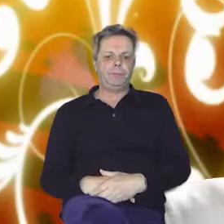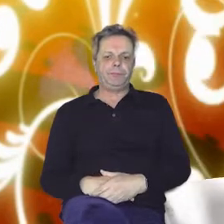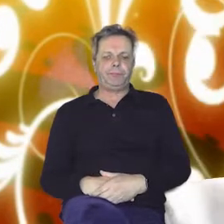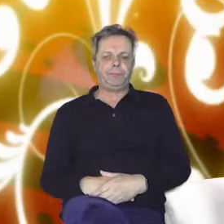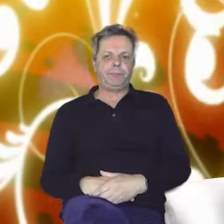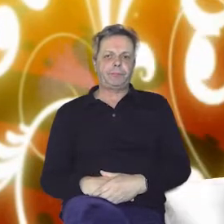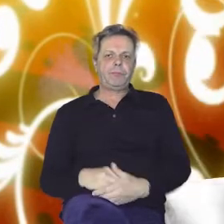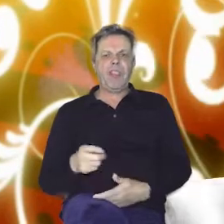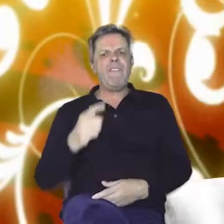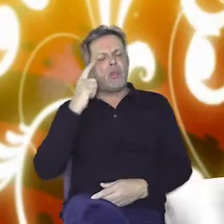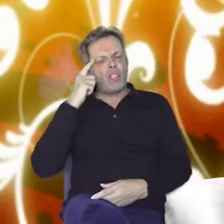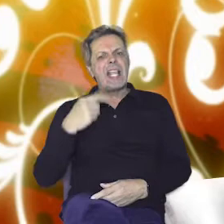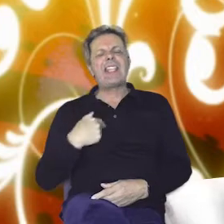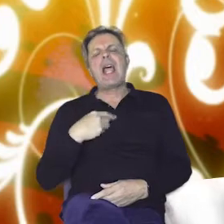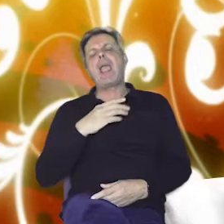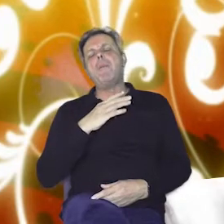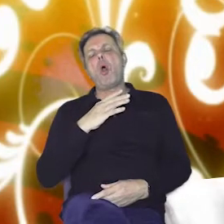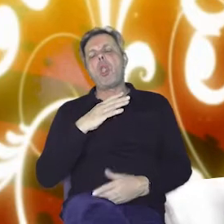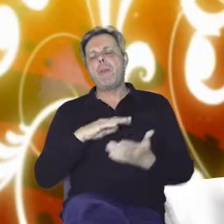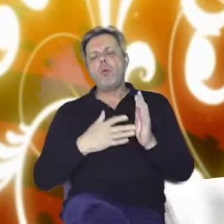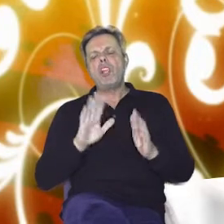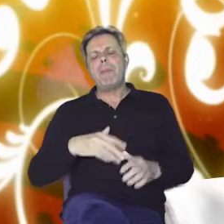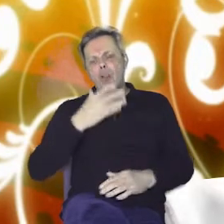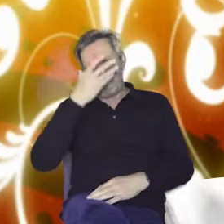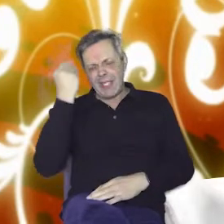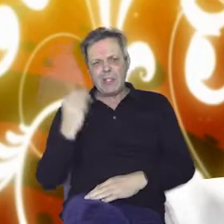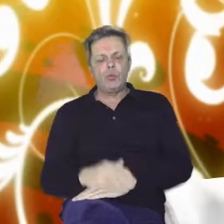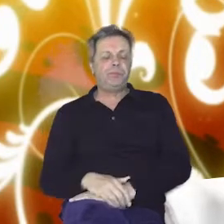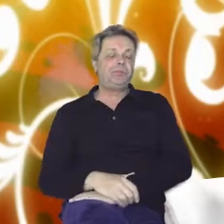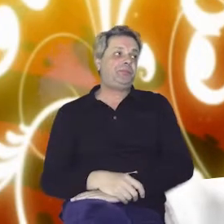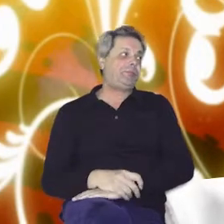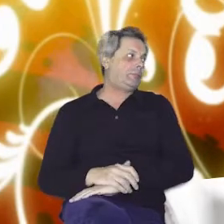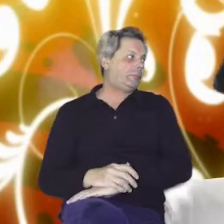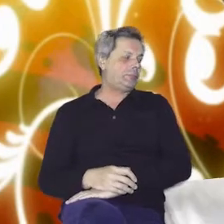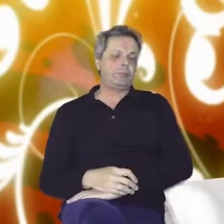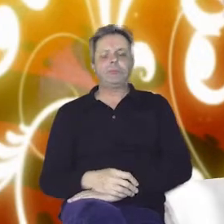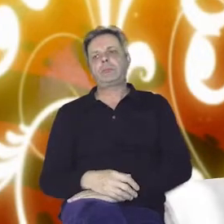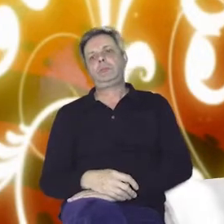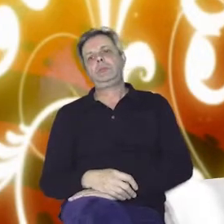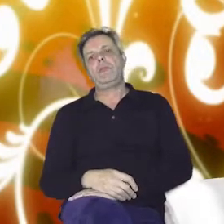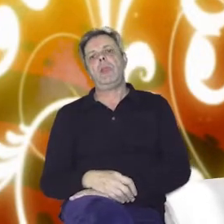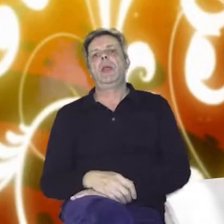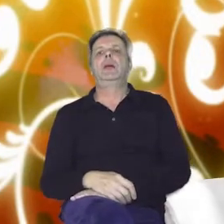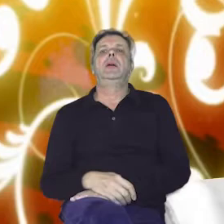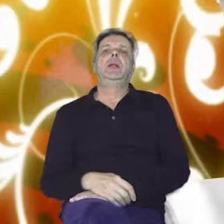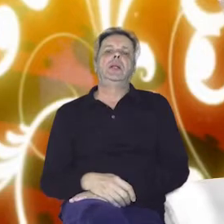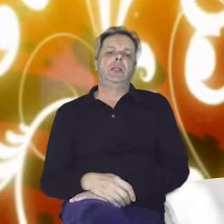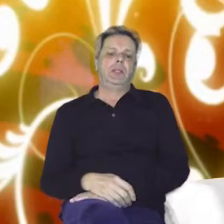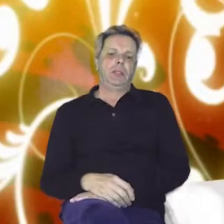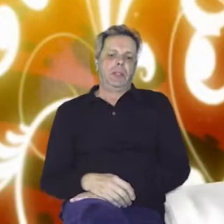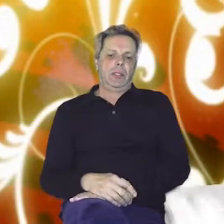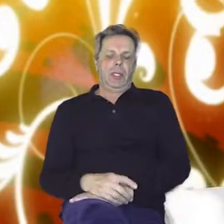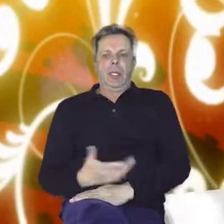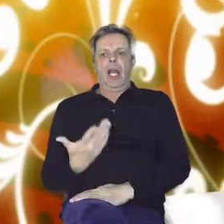u sjećanje mog muža, ali normalno svaka emisija koja govori o duši, o tijelu i o drugom pokapanju,